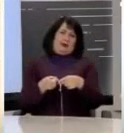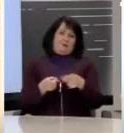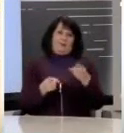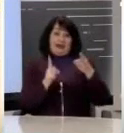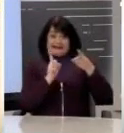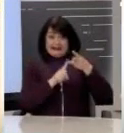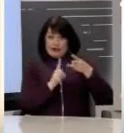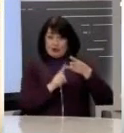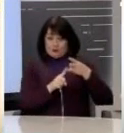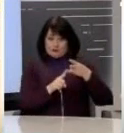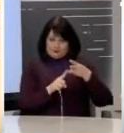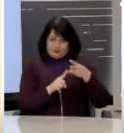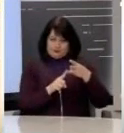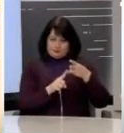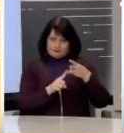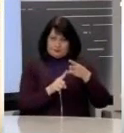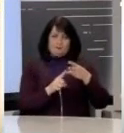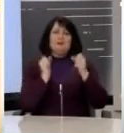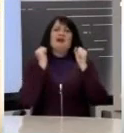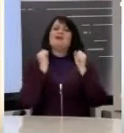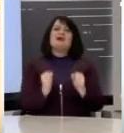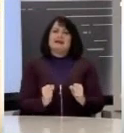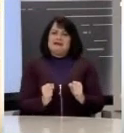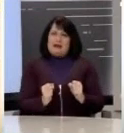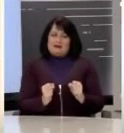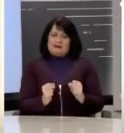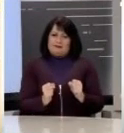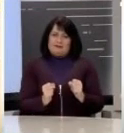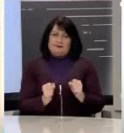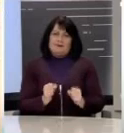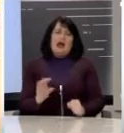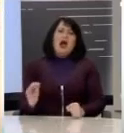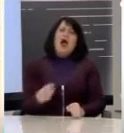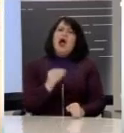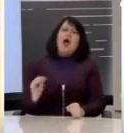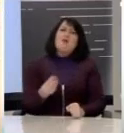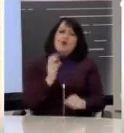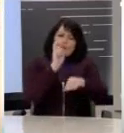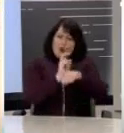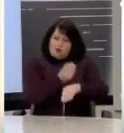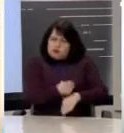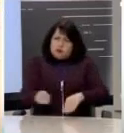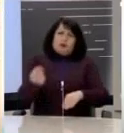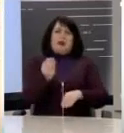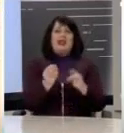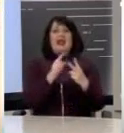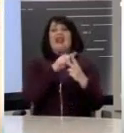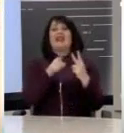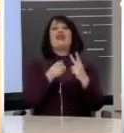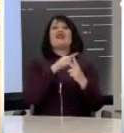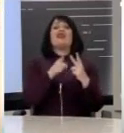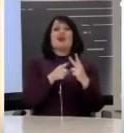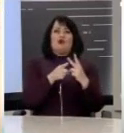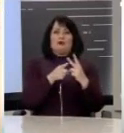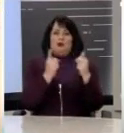Τρίτον, οι βασικές πηγές παραγωγής υπερπλεονασμάτων ήταν 2.